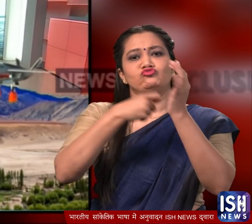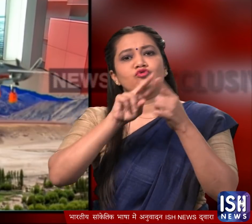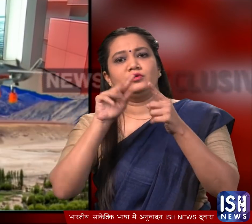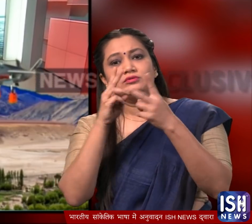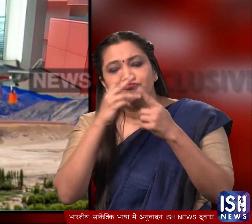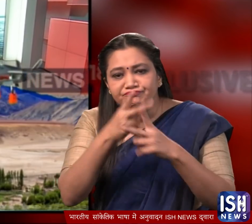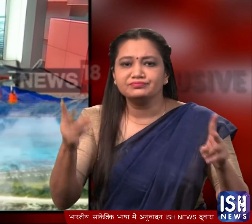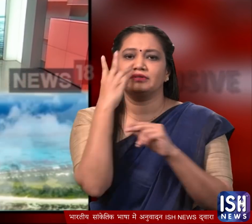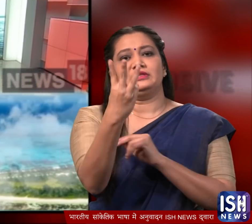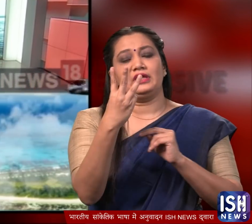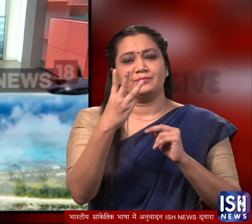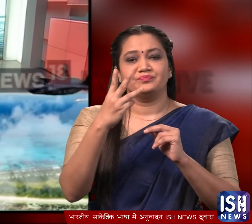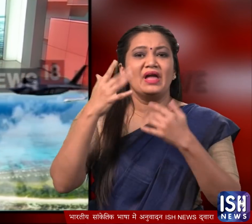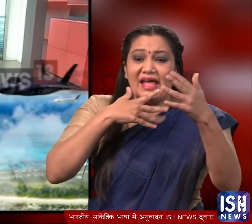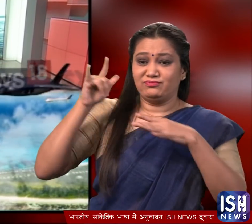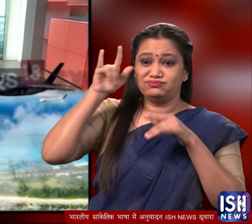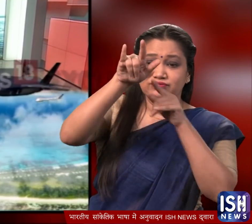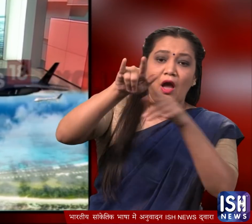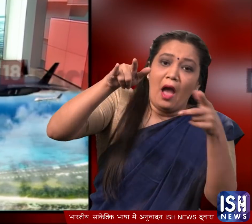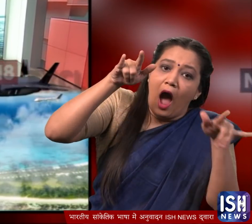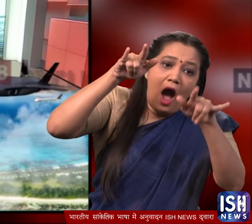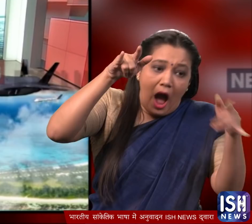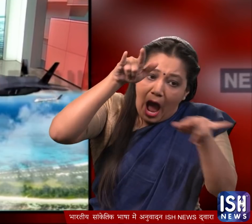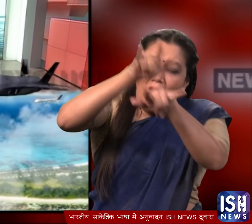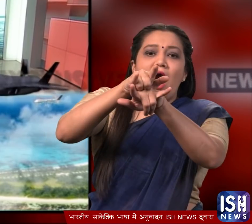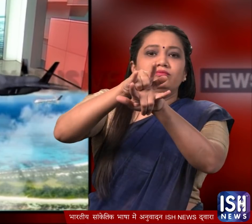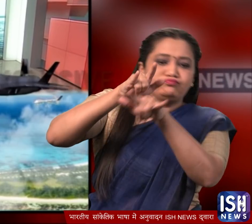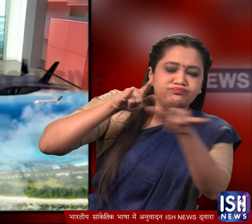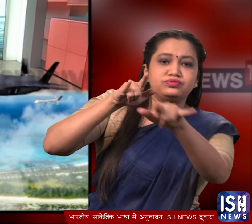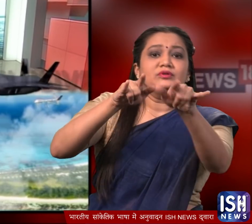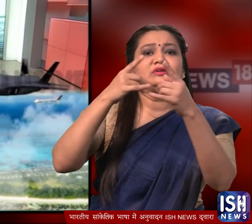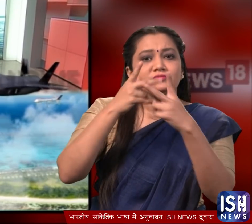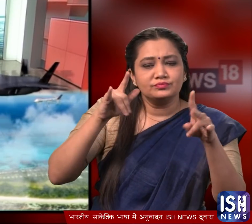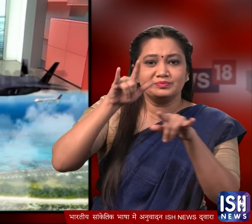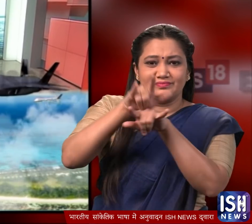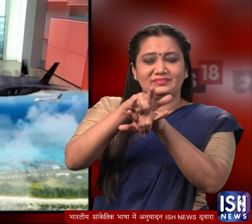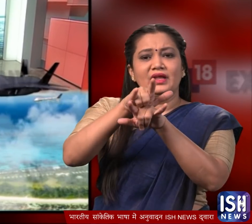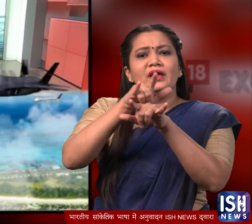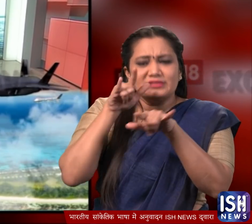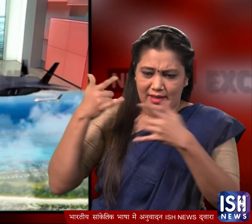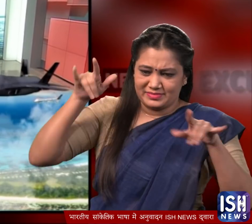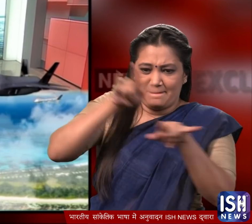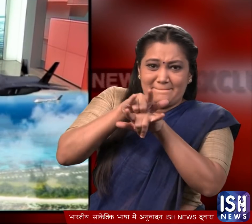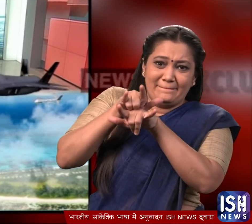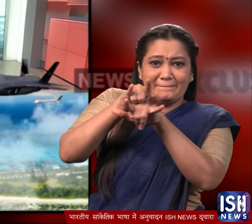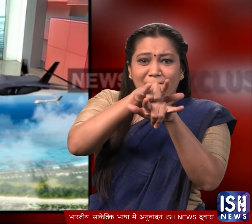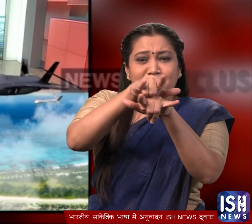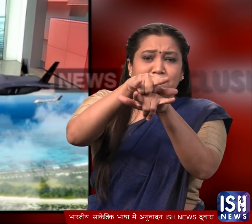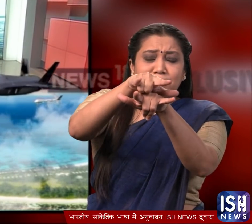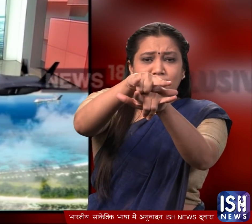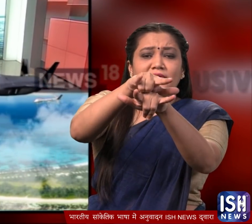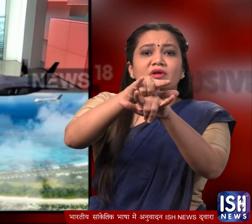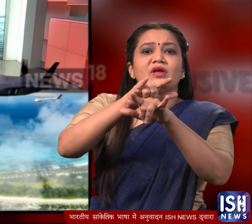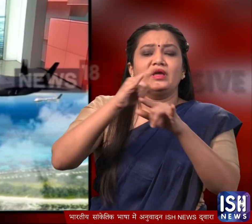होंगे। ये ड्रोन किसी भी फाइटर जेट के साथ जोड़े जा सकेंगे और जंग के मोर्चे पर फाइटर इन्हें साथ लेकर उड़ान भर